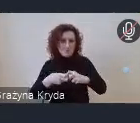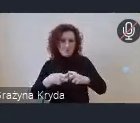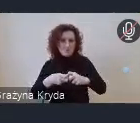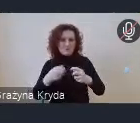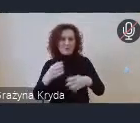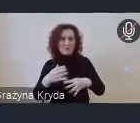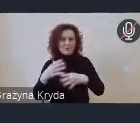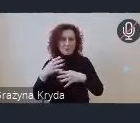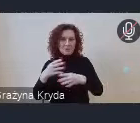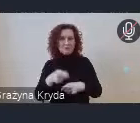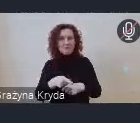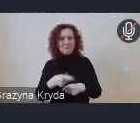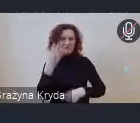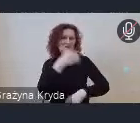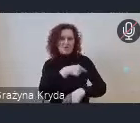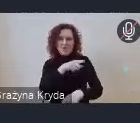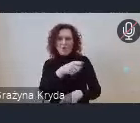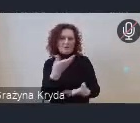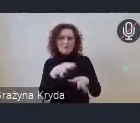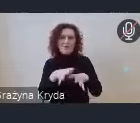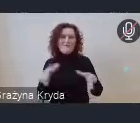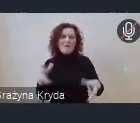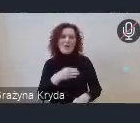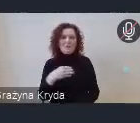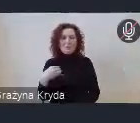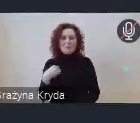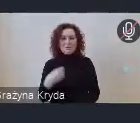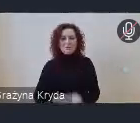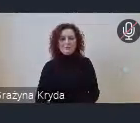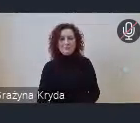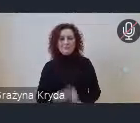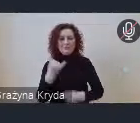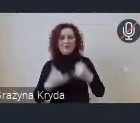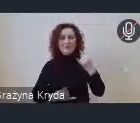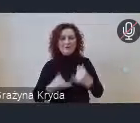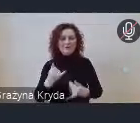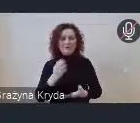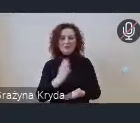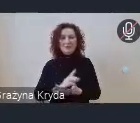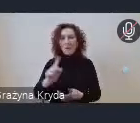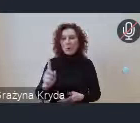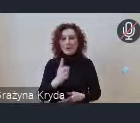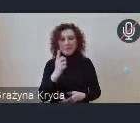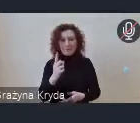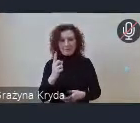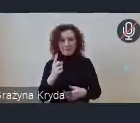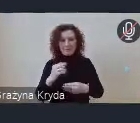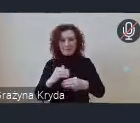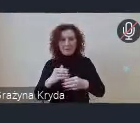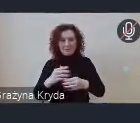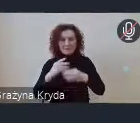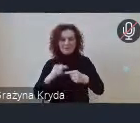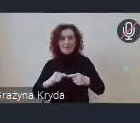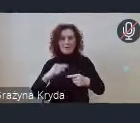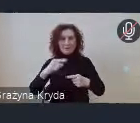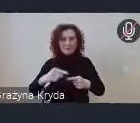szkół gdzieś tam na Wielkopolsce nawet jeśli jest tylko jeden schodek to powinno się instalować poręcz szczególnie dotyczy